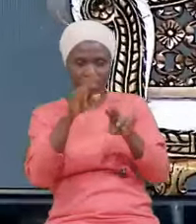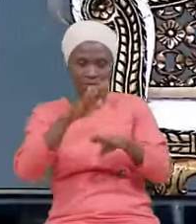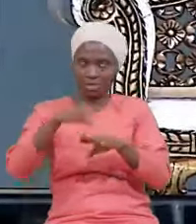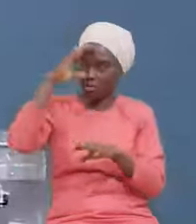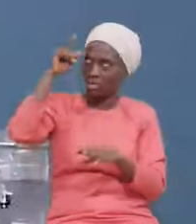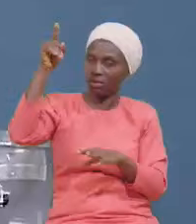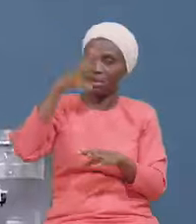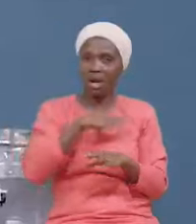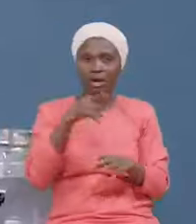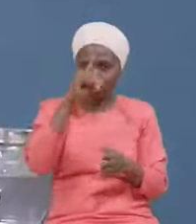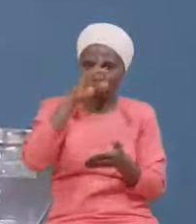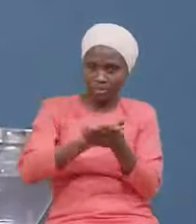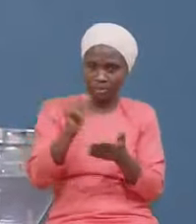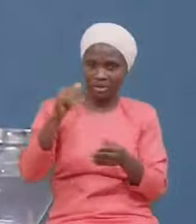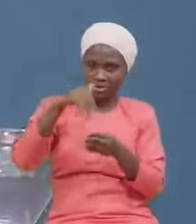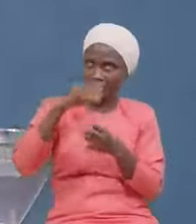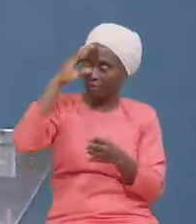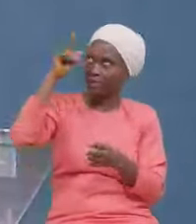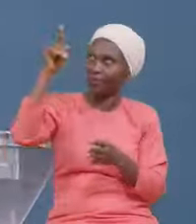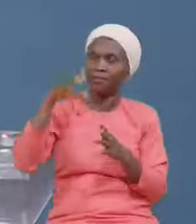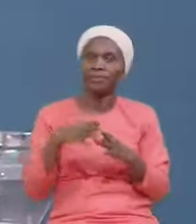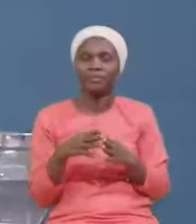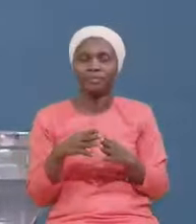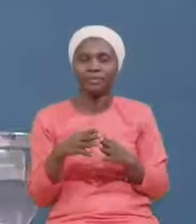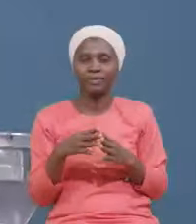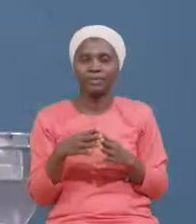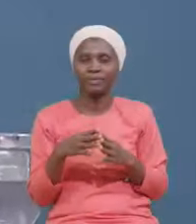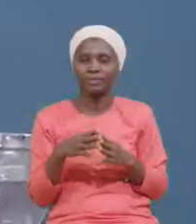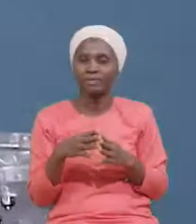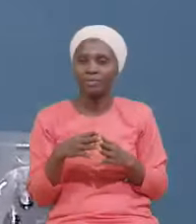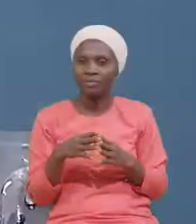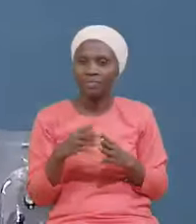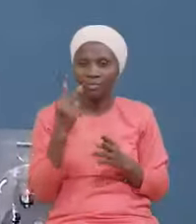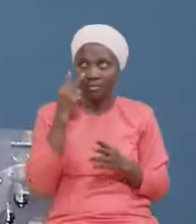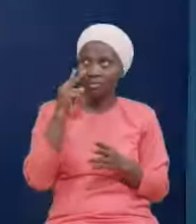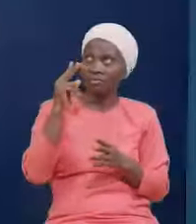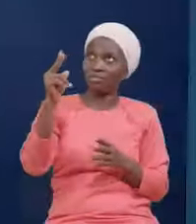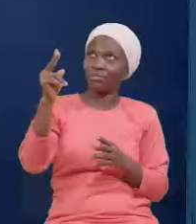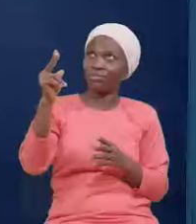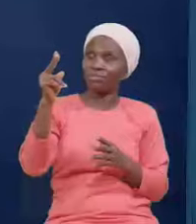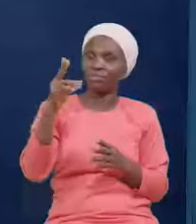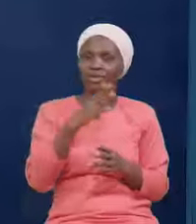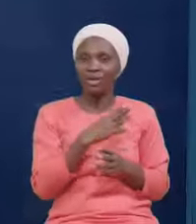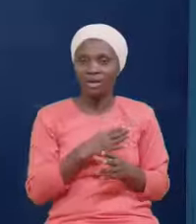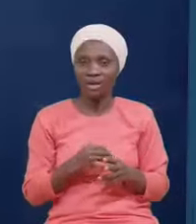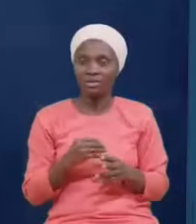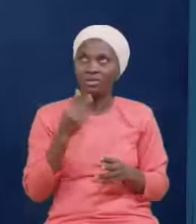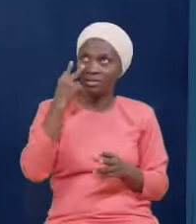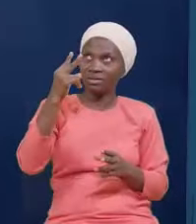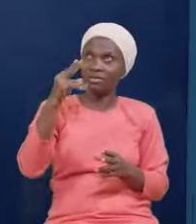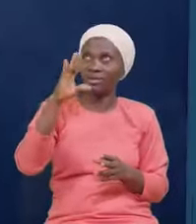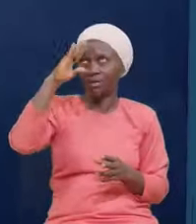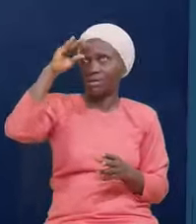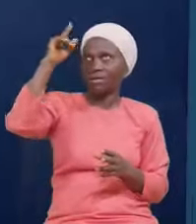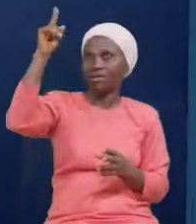గాని. And you believe in him. మీరు ఆయనందు విశ్వాసం ఉంచితేనే గాని. Behold and see his uniqueness. ఇదిగో